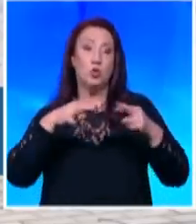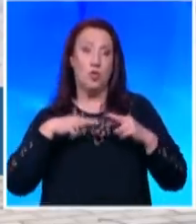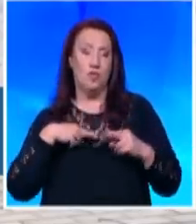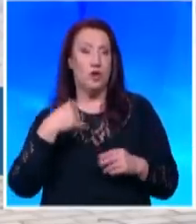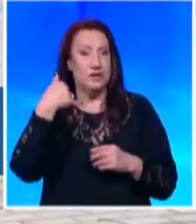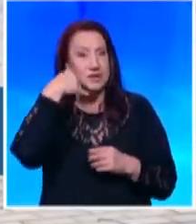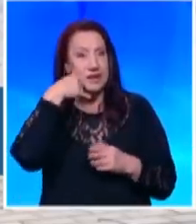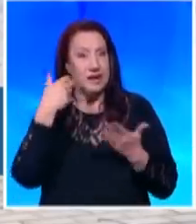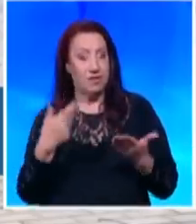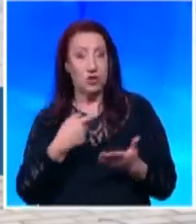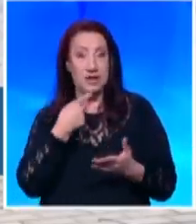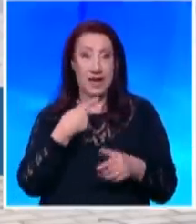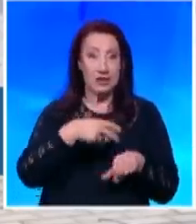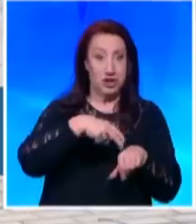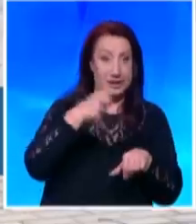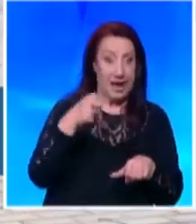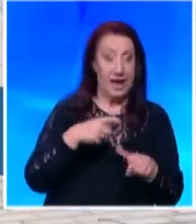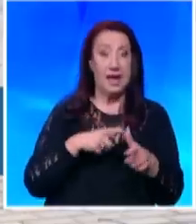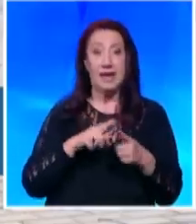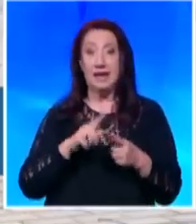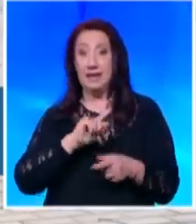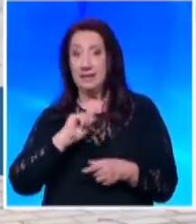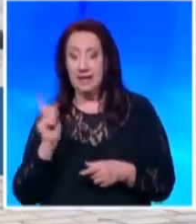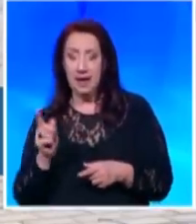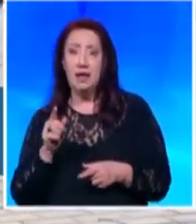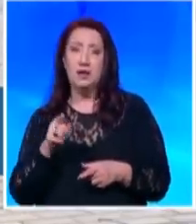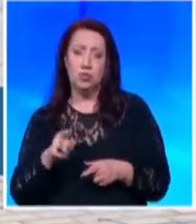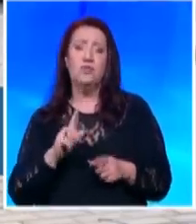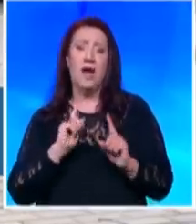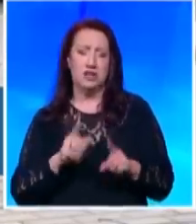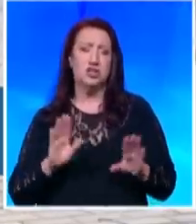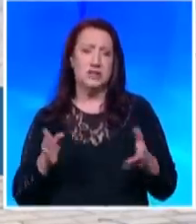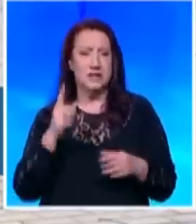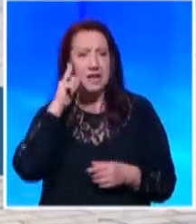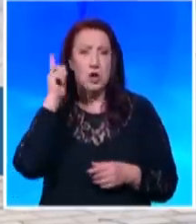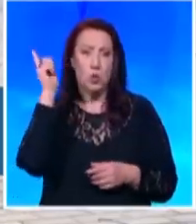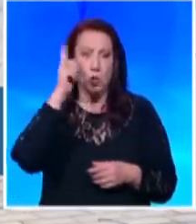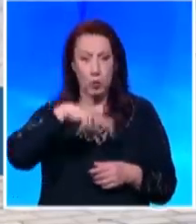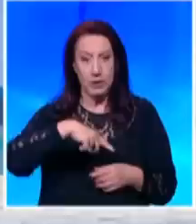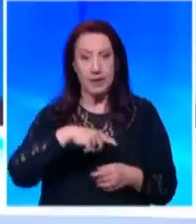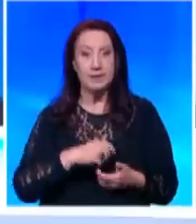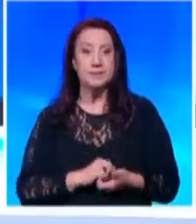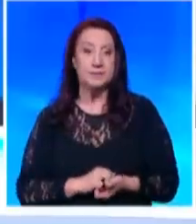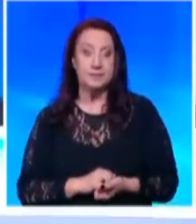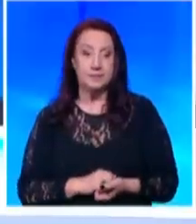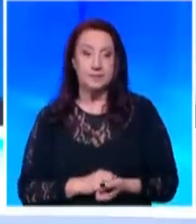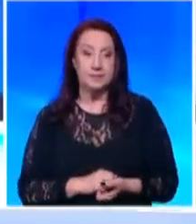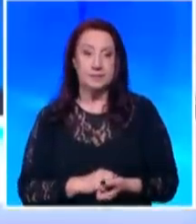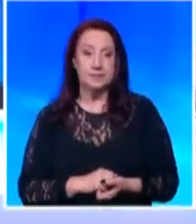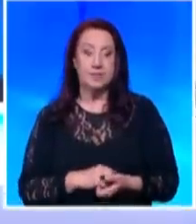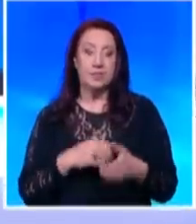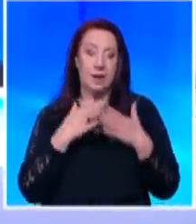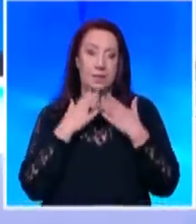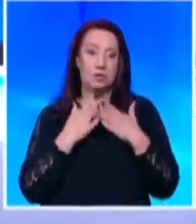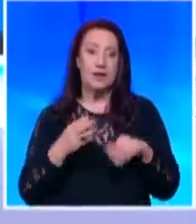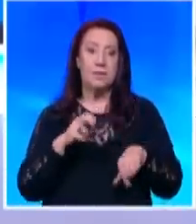тази номинация, но това е възможно да се случи също утре в кулуарите на парламента. Деслава Ризова,